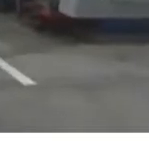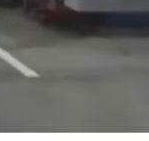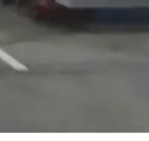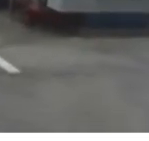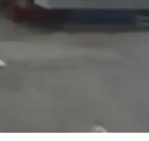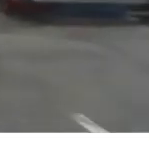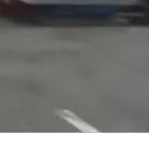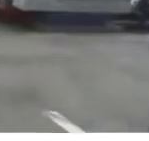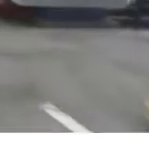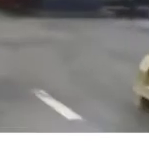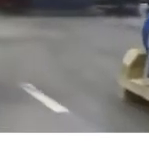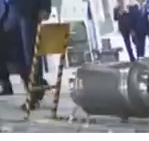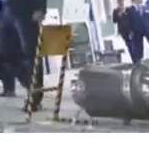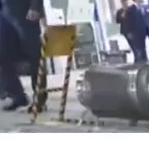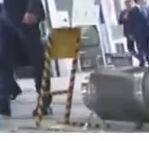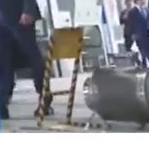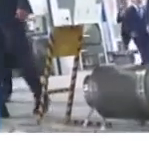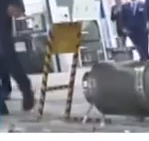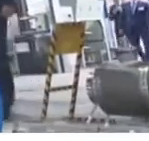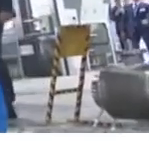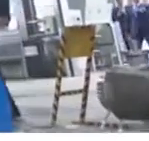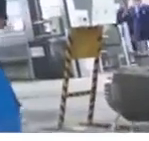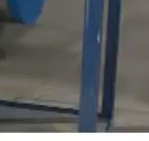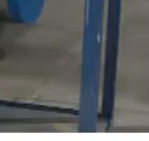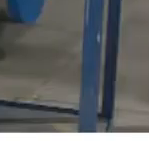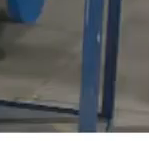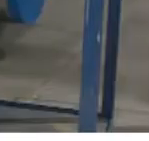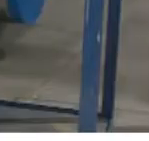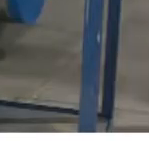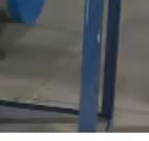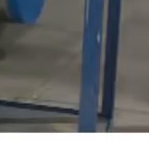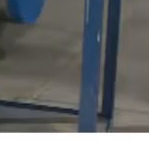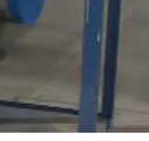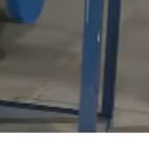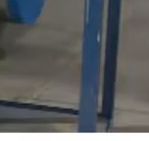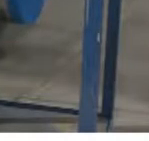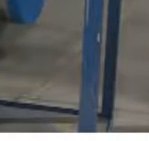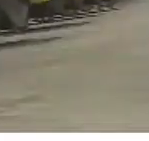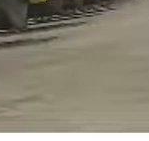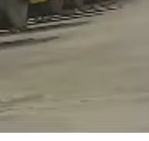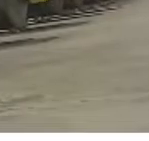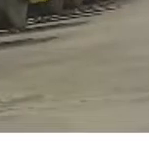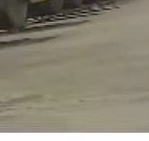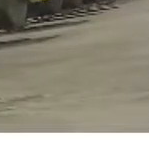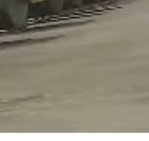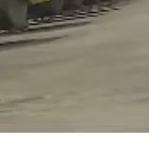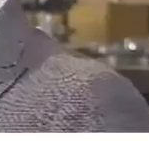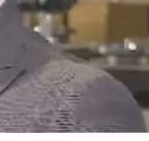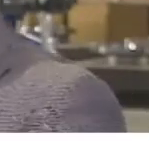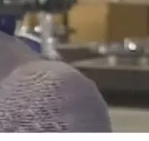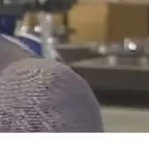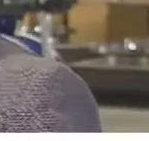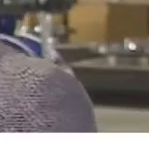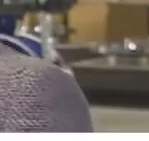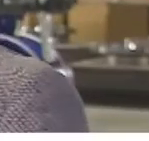жоқ. Ең жоғары қысымды көтереді, кемі 30 жылға дейін шыдас береді. Содан болар Газпром, Росгаз секілді алпауыттардан сұраныс бар.